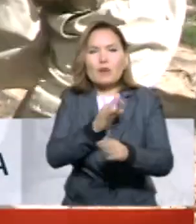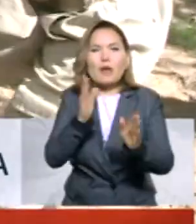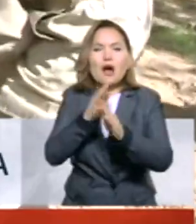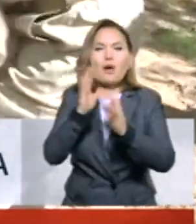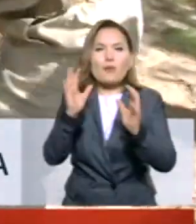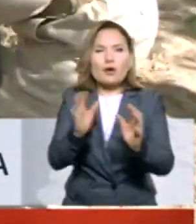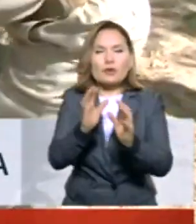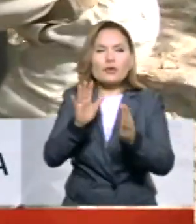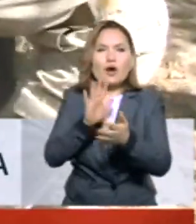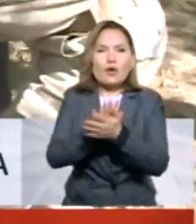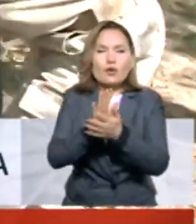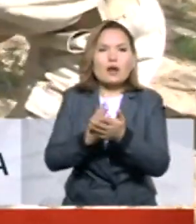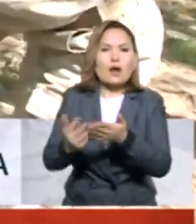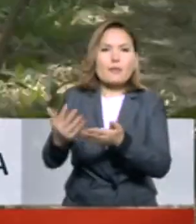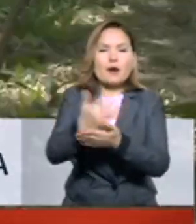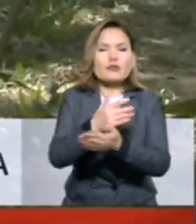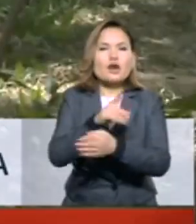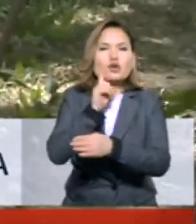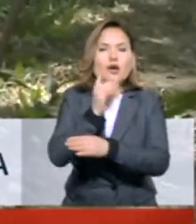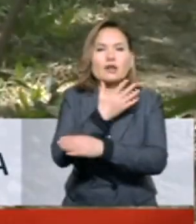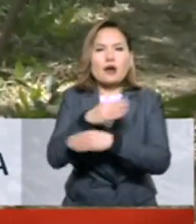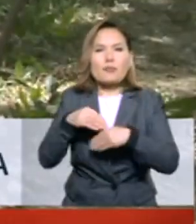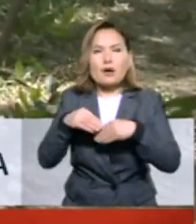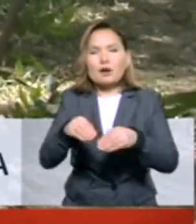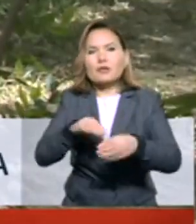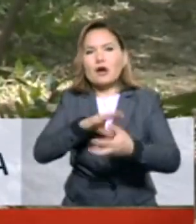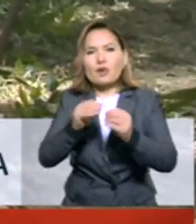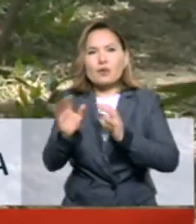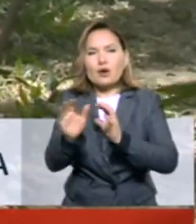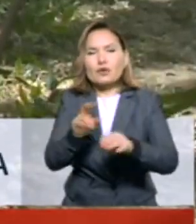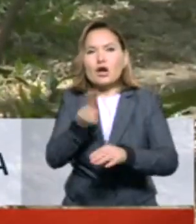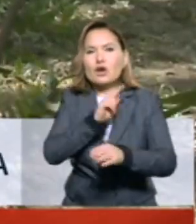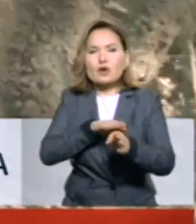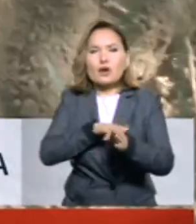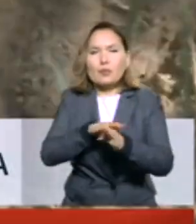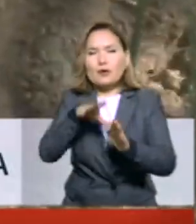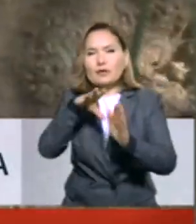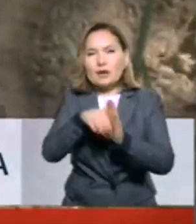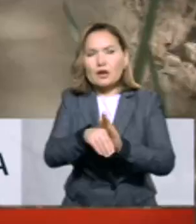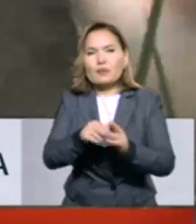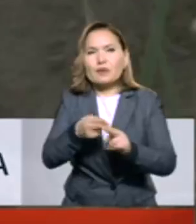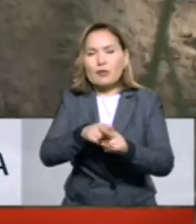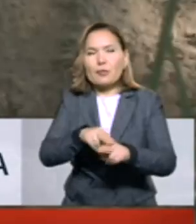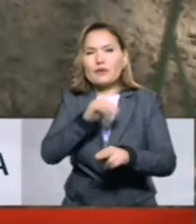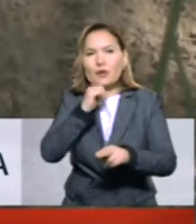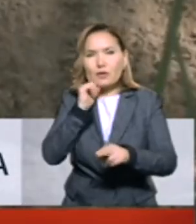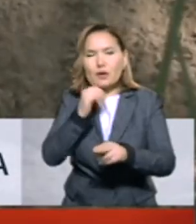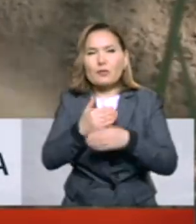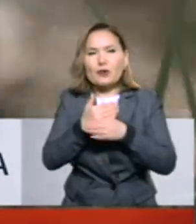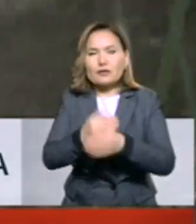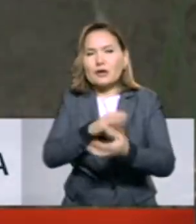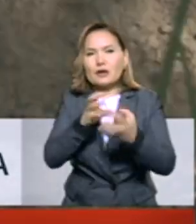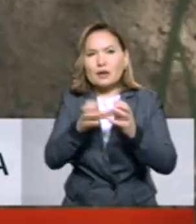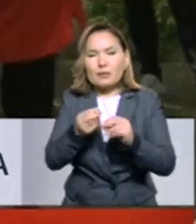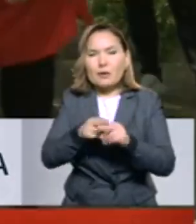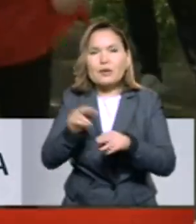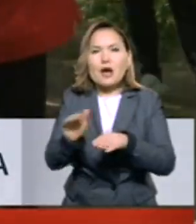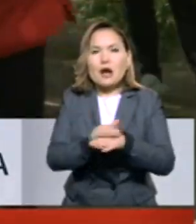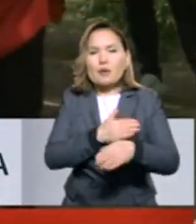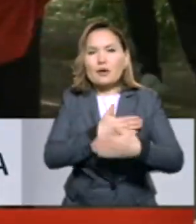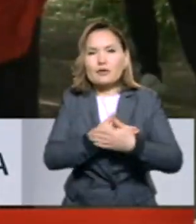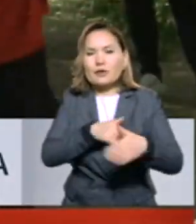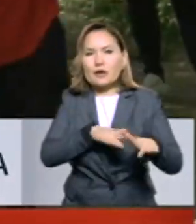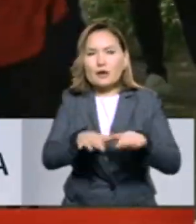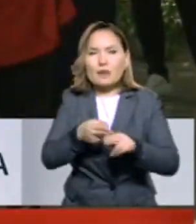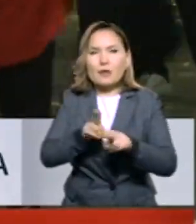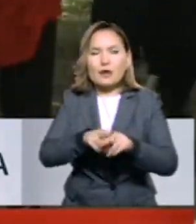ортаны қоқыстан тазартып, жасыл желек егіп, әрлеп сырлау жұмыстарын жүргізіп қана қоймай, көптің көңілін аулап жүр. Еріктілер игі іске